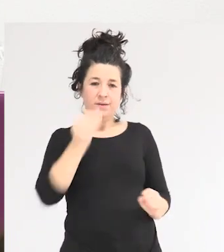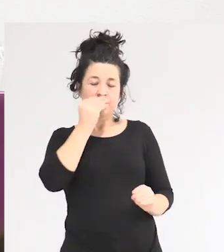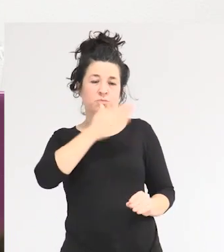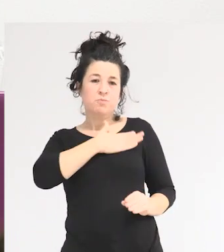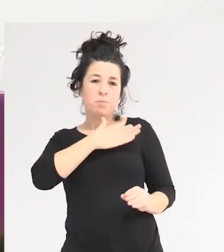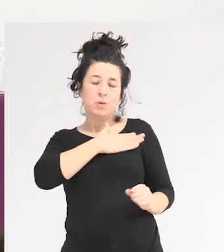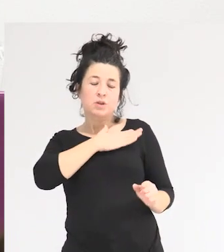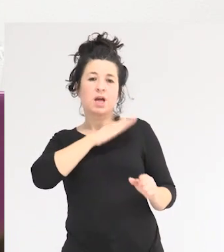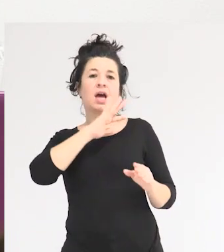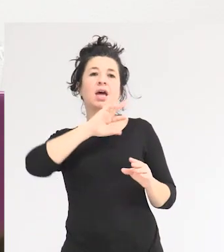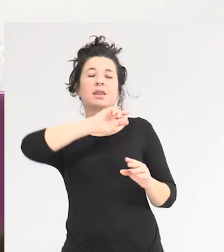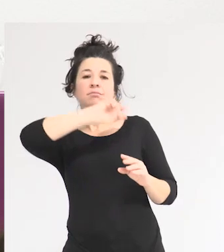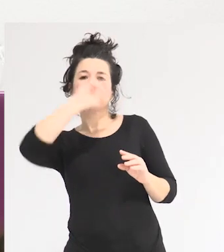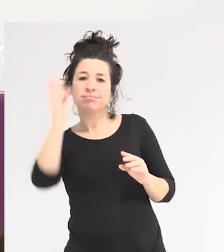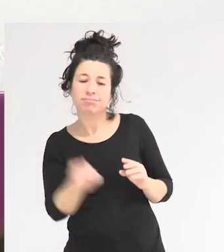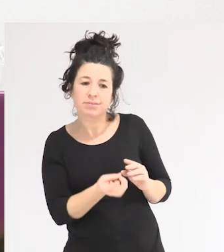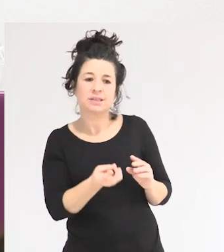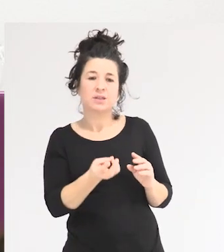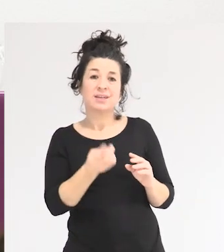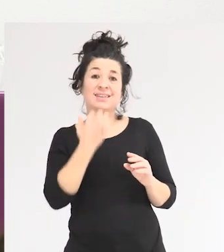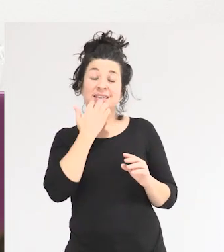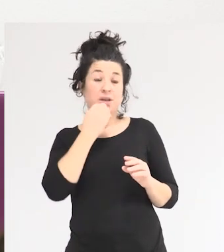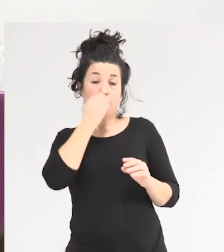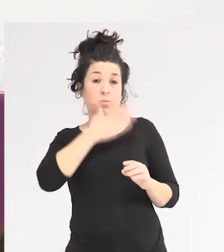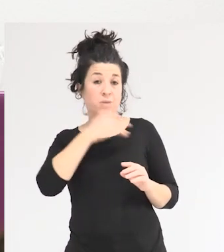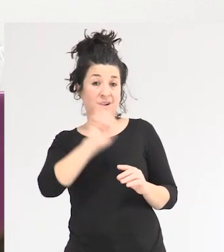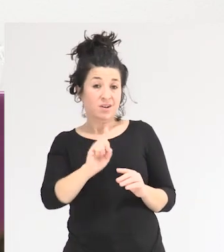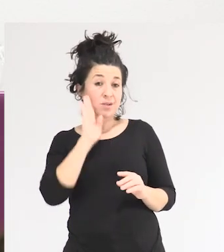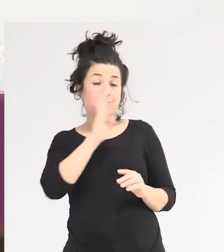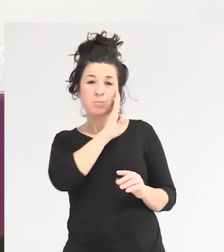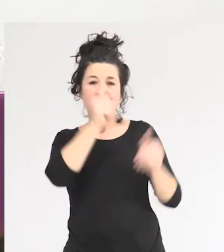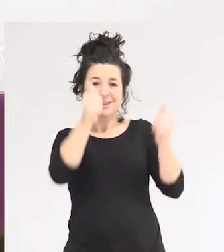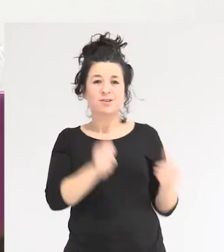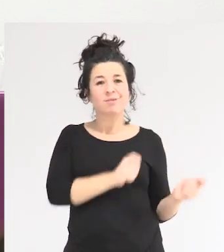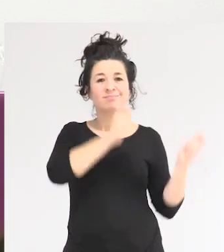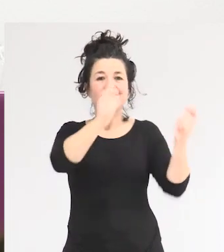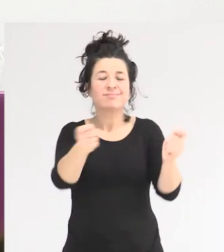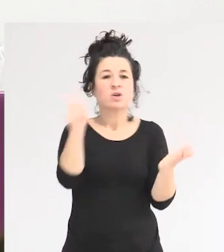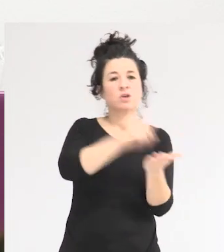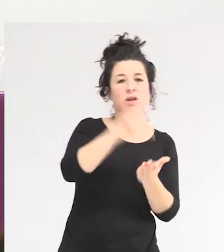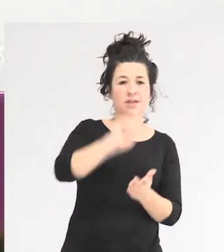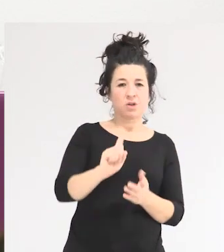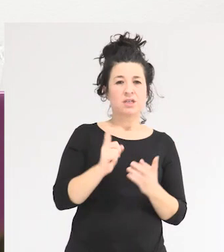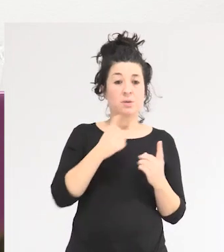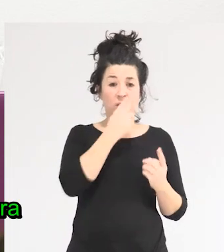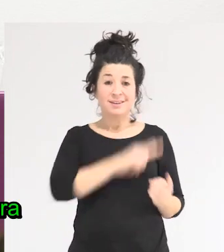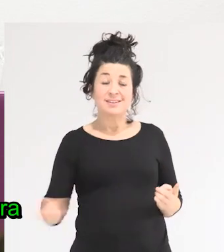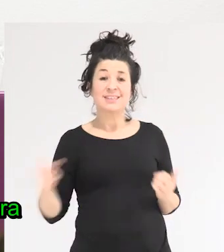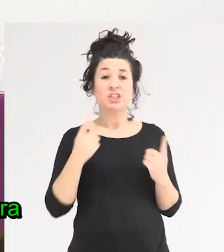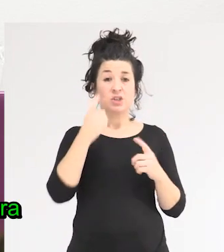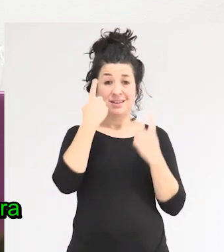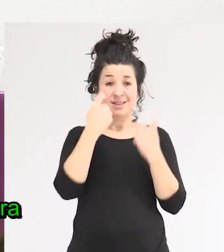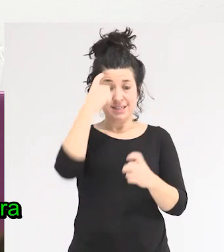bitartean, etzaio ama tituloa bueltan emango. Ez da umeen behar izan psikologikoa soilik.